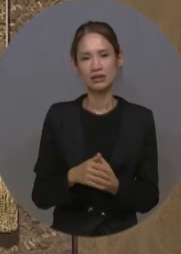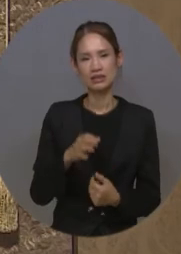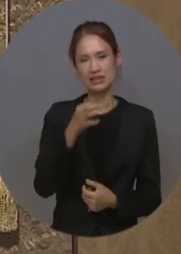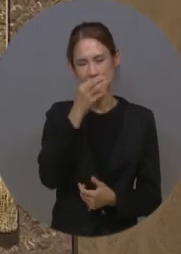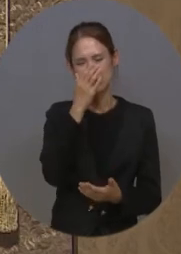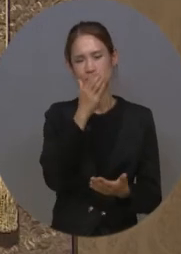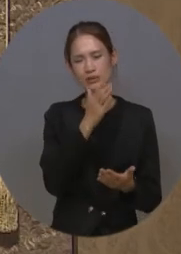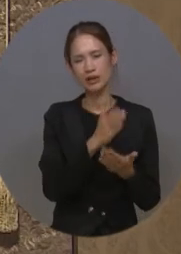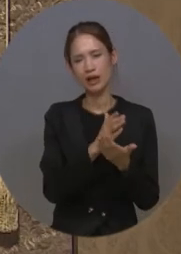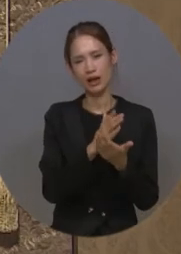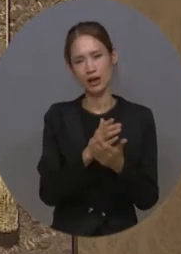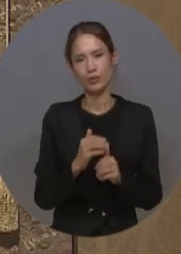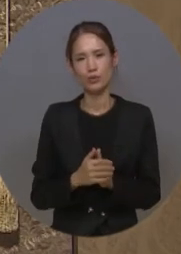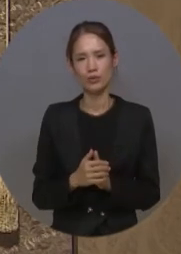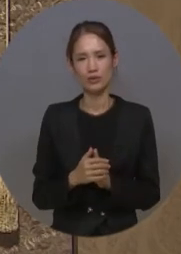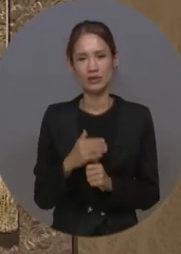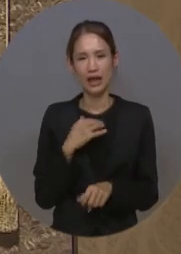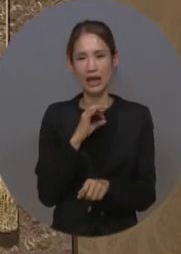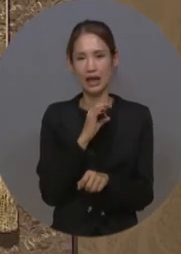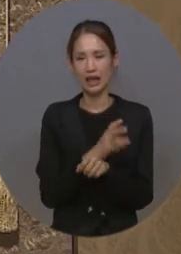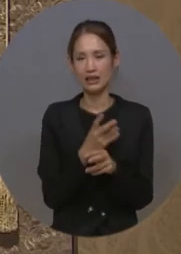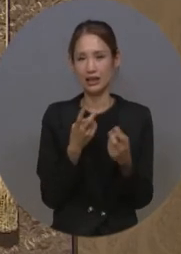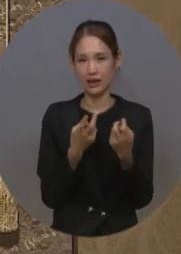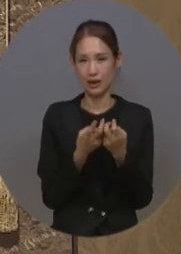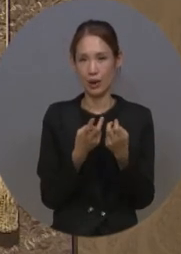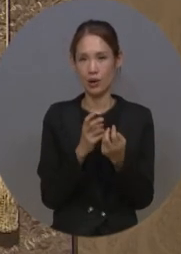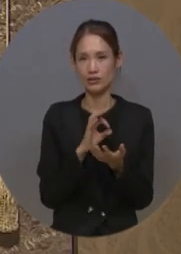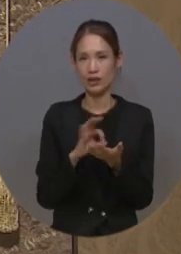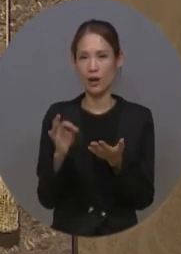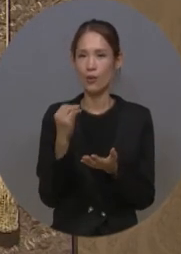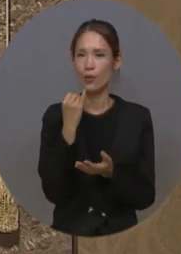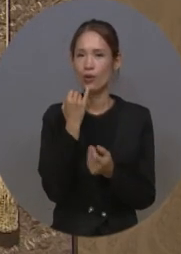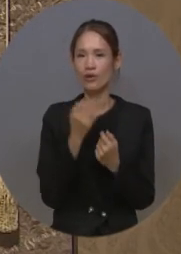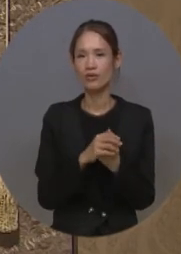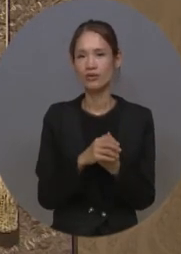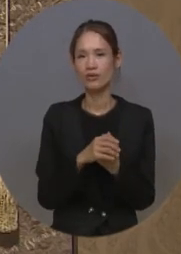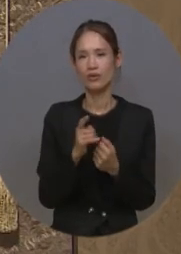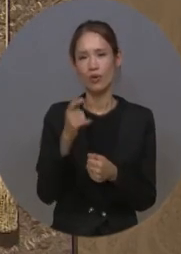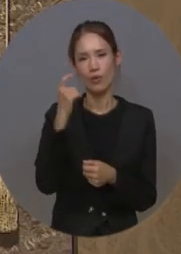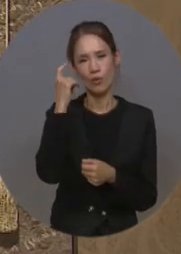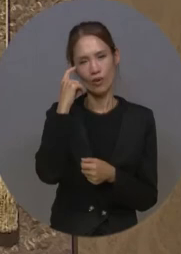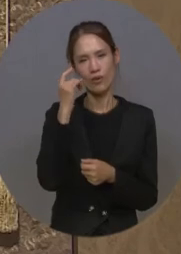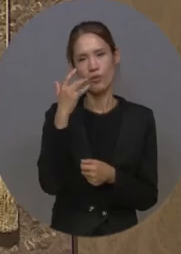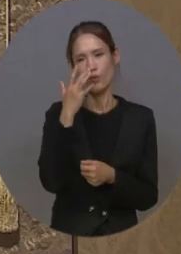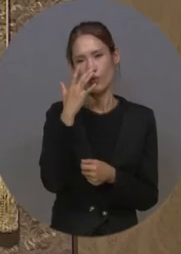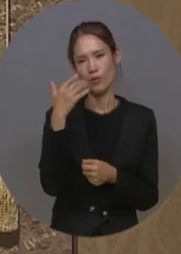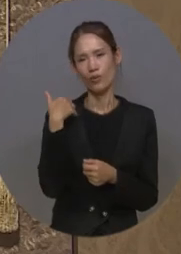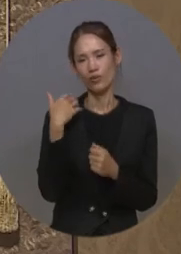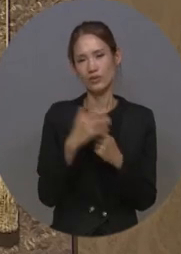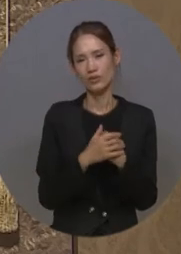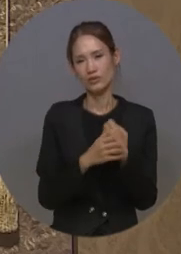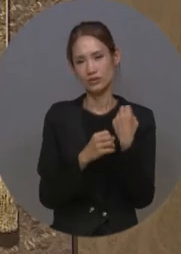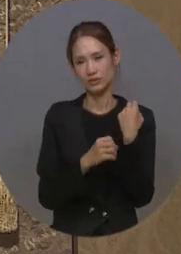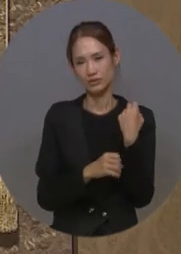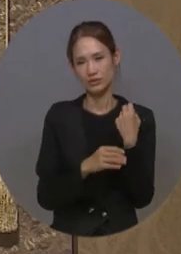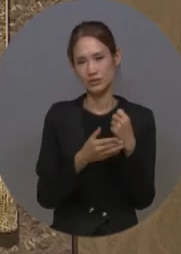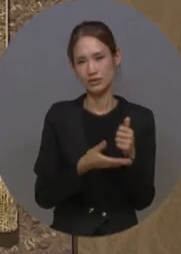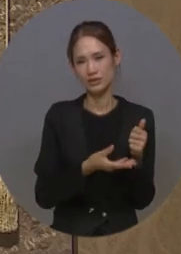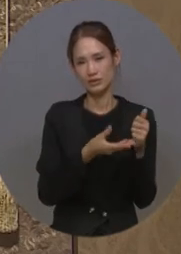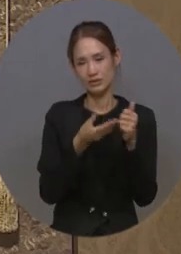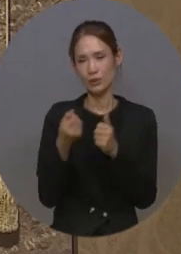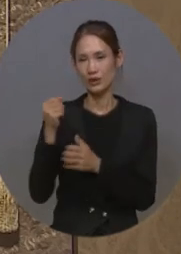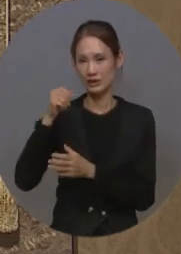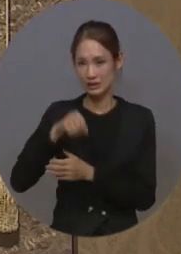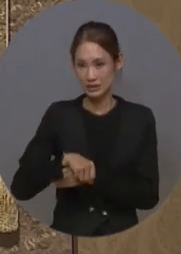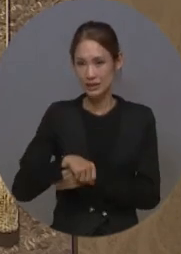말고 제가 하는 간단한 방법으로 하면 되는데 왜 그걸 모르는지 모르겠어요. 제가 이렇게 기꺼이 초대에 응한